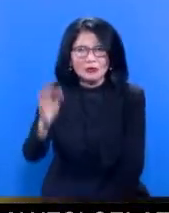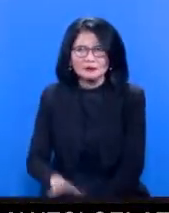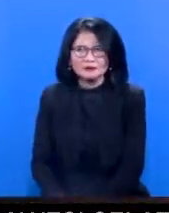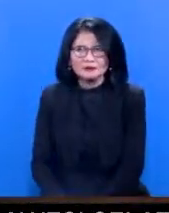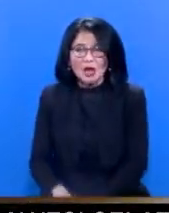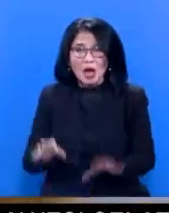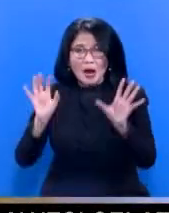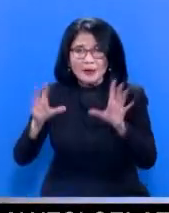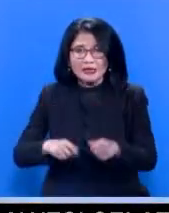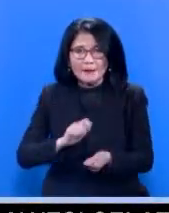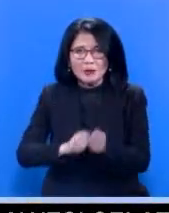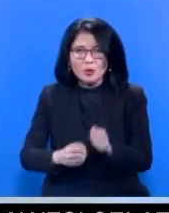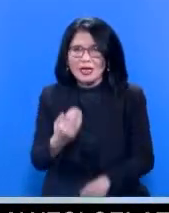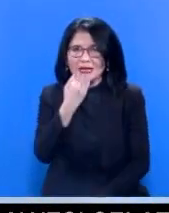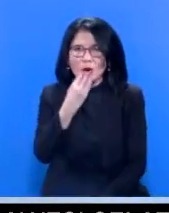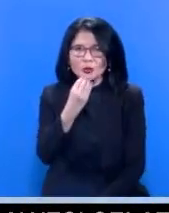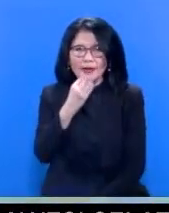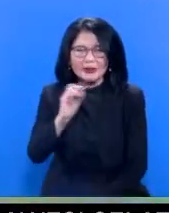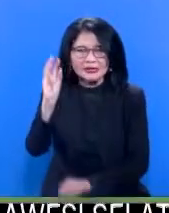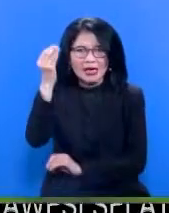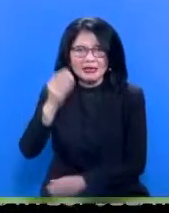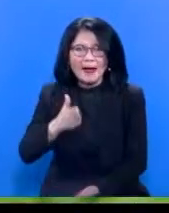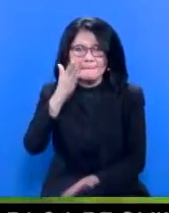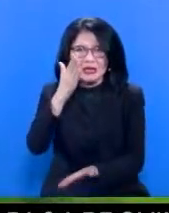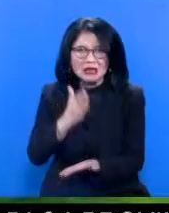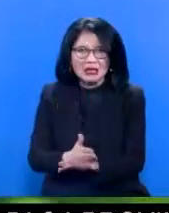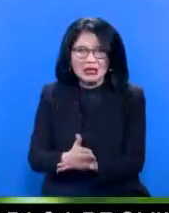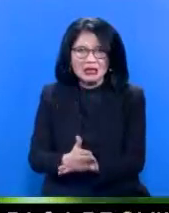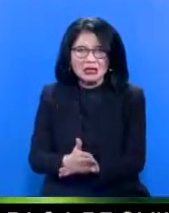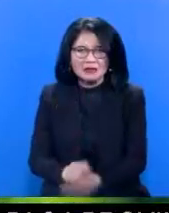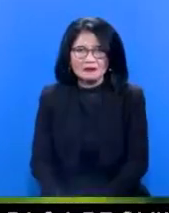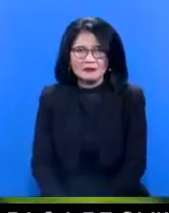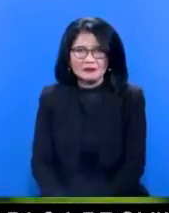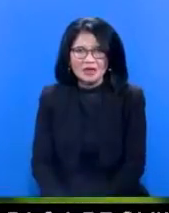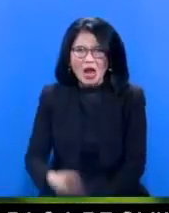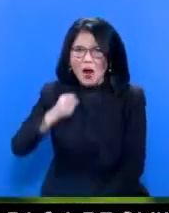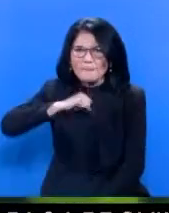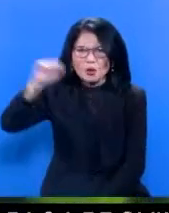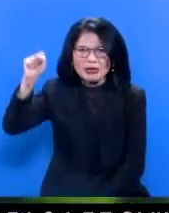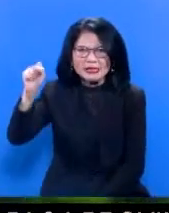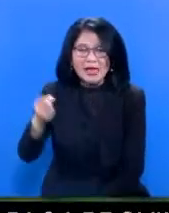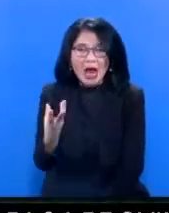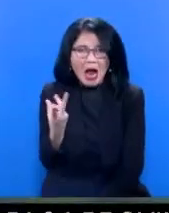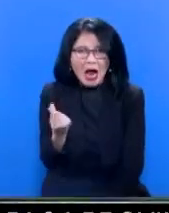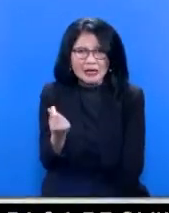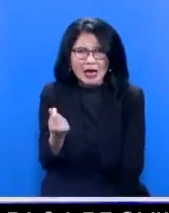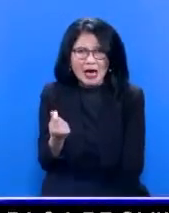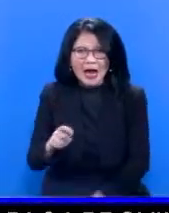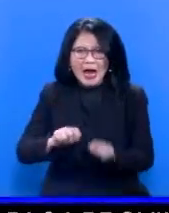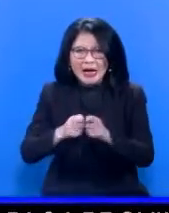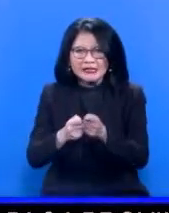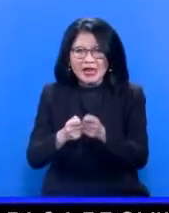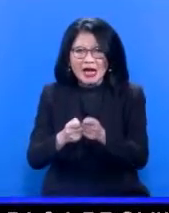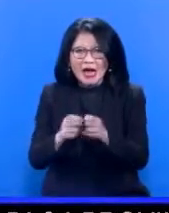Ribuan produsen tahu dan tempe di ibu kota mogok berproduksi. Para produsen memprotes kenaikan harga bahan baku kedelai